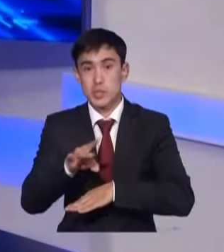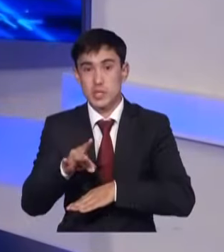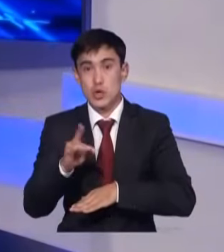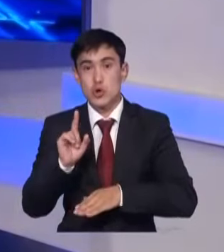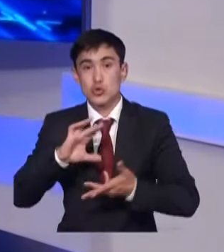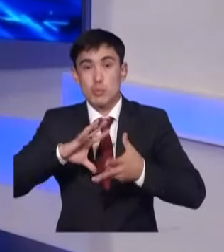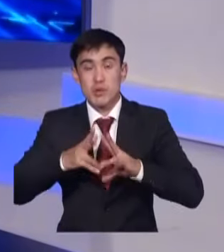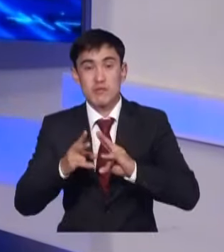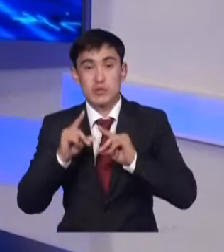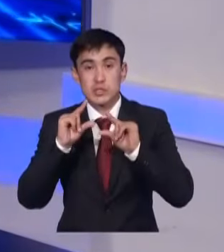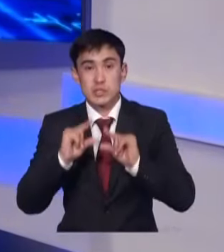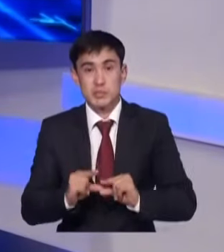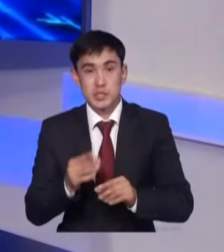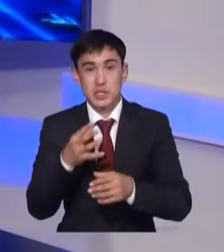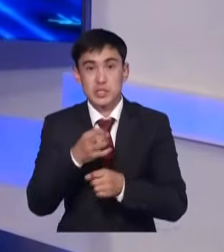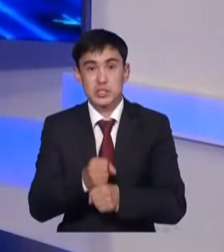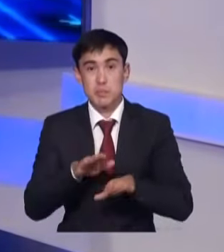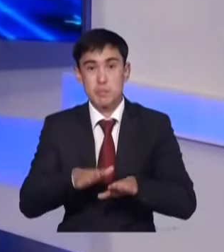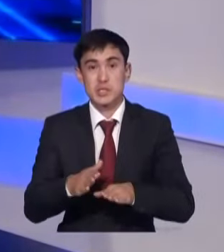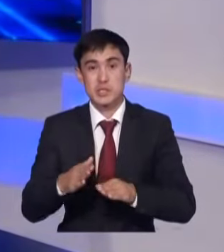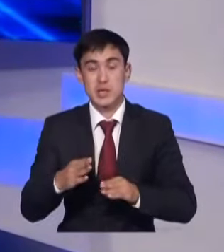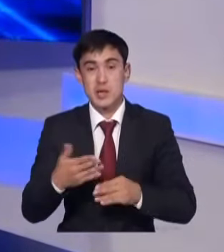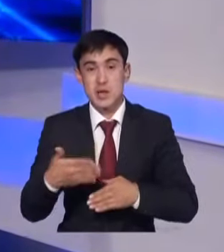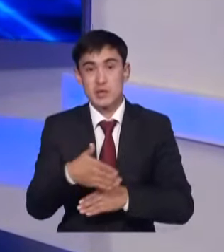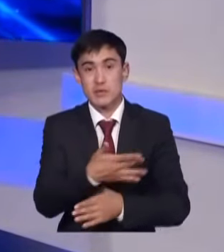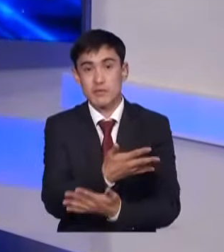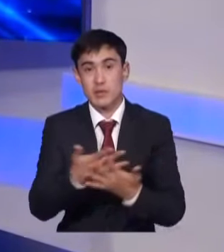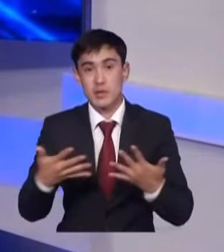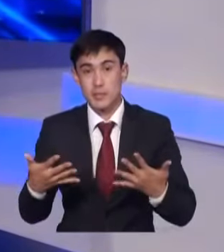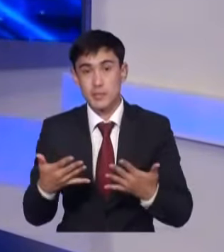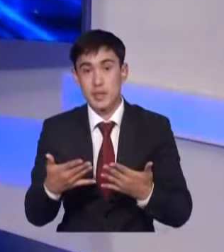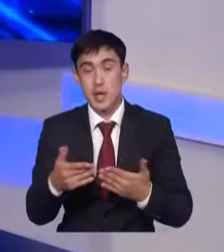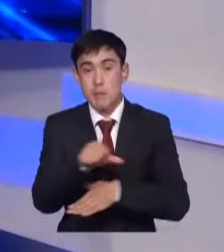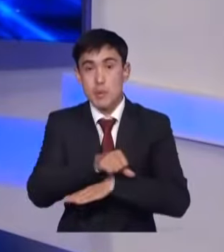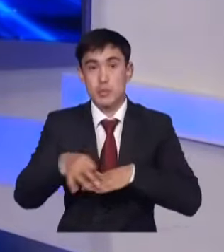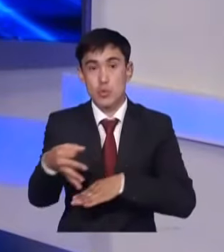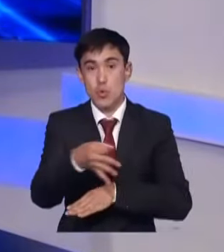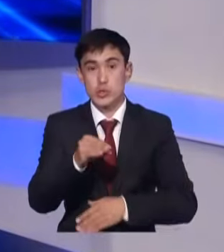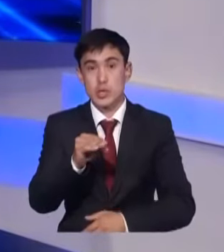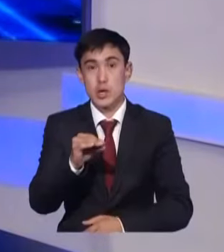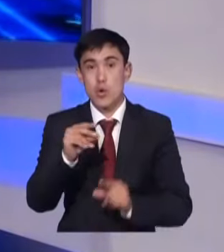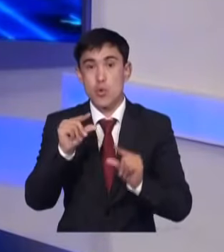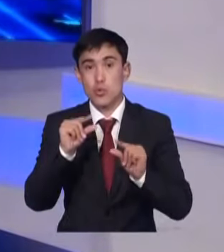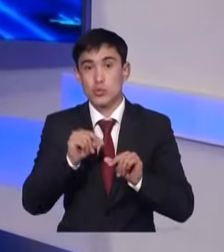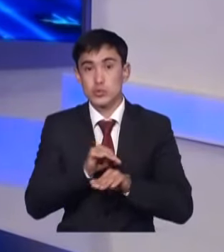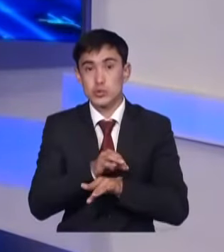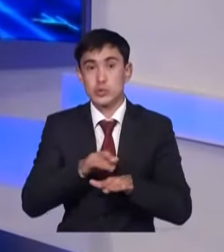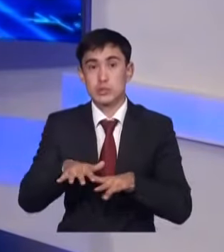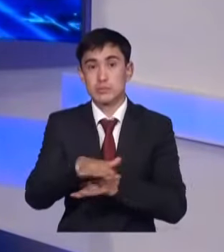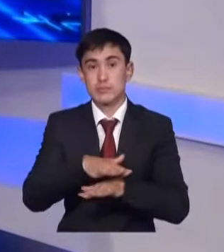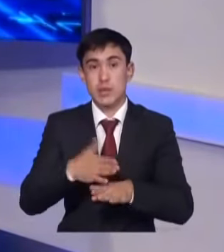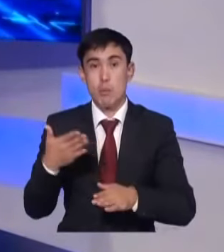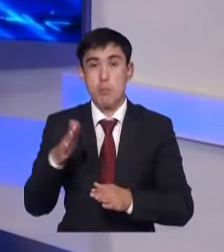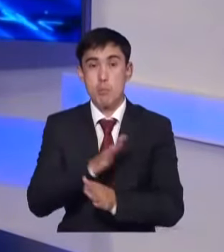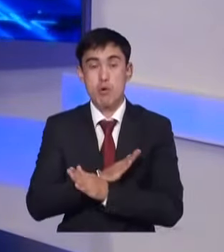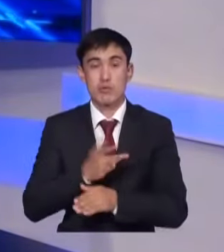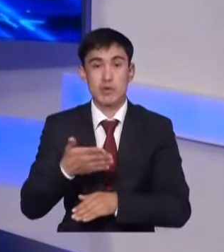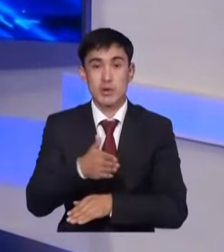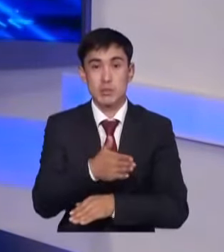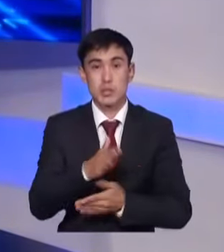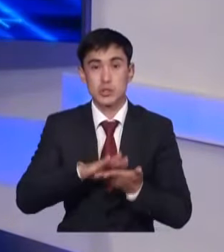что привело к заметному сокращению местной ихтиофауны. Побережье озера буквально усыпано мертвой рыбой, что